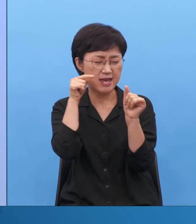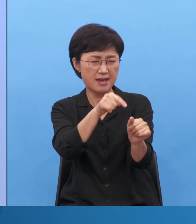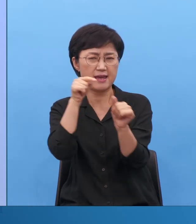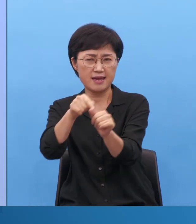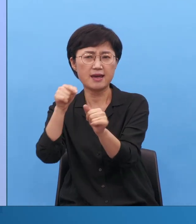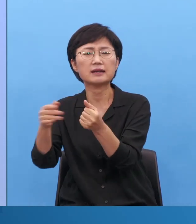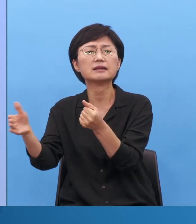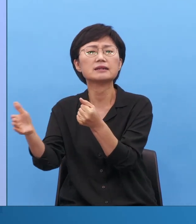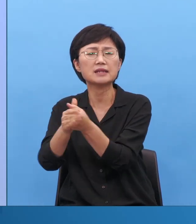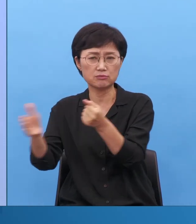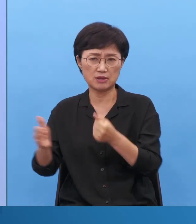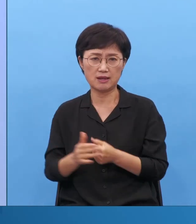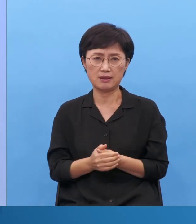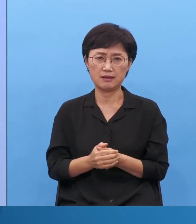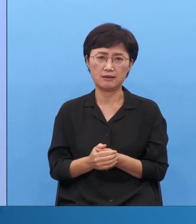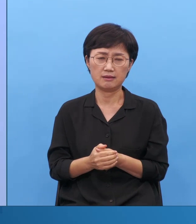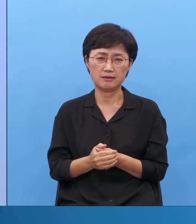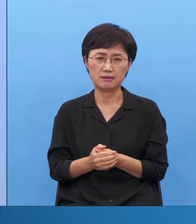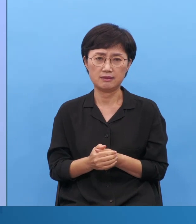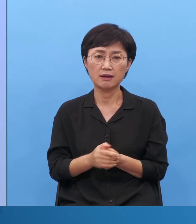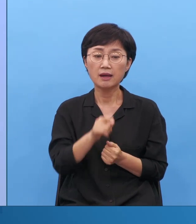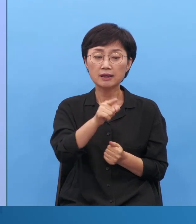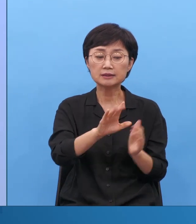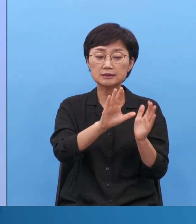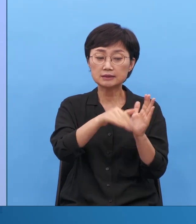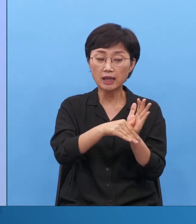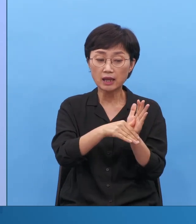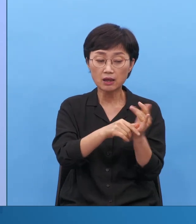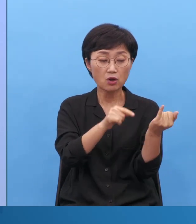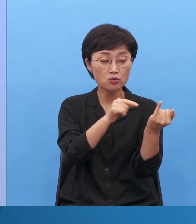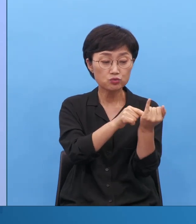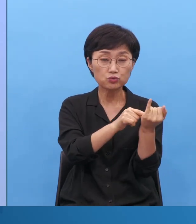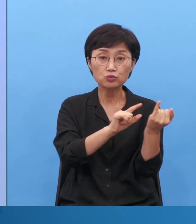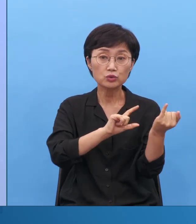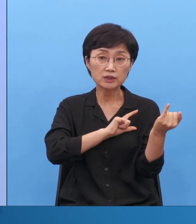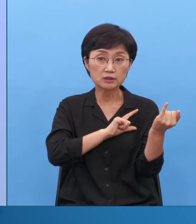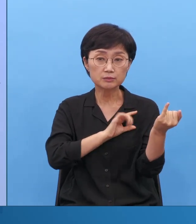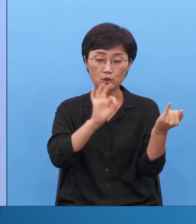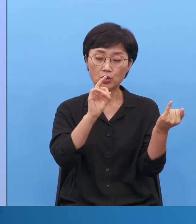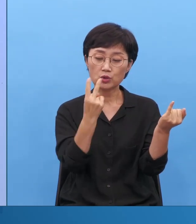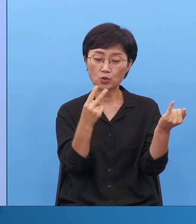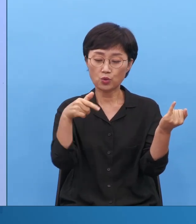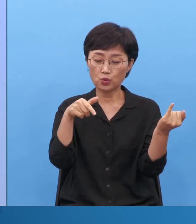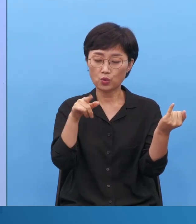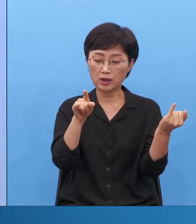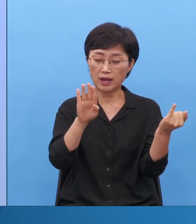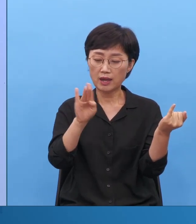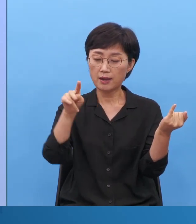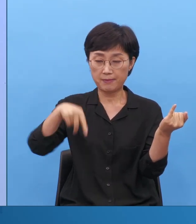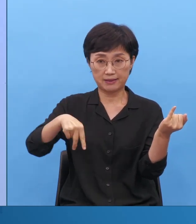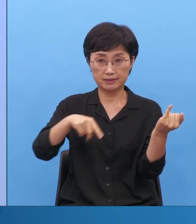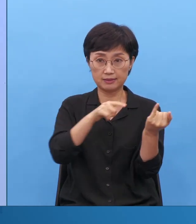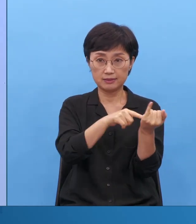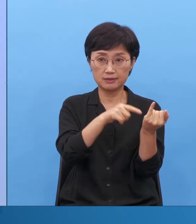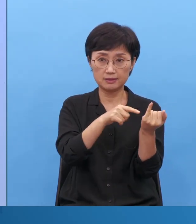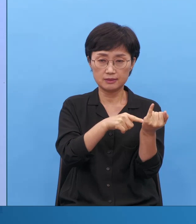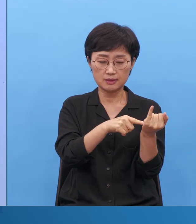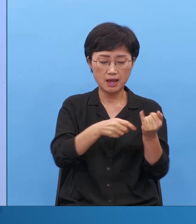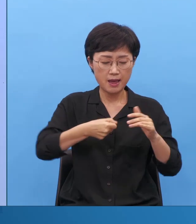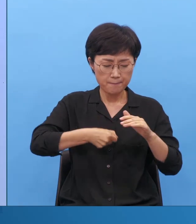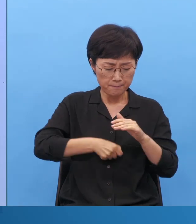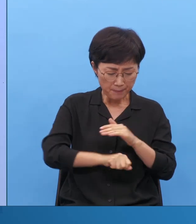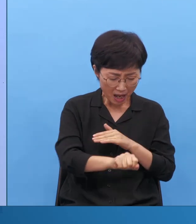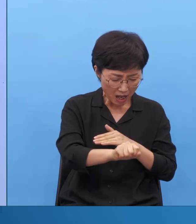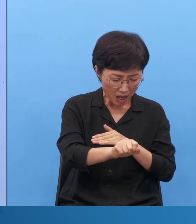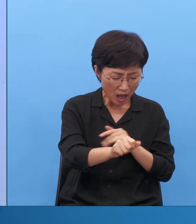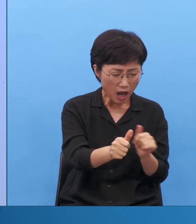Hebrew boys. 이때 요게벳이라는 여자는 자기 아들 모세를 애굽